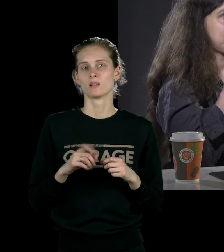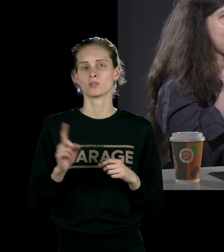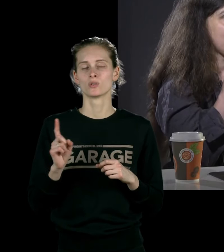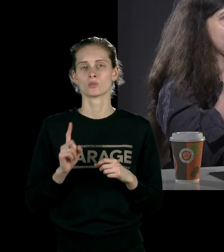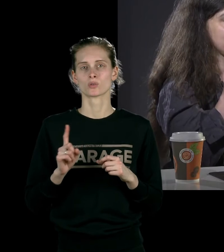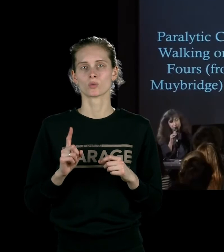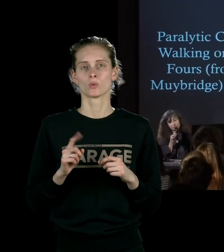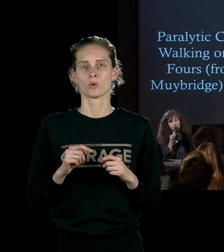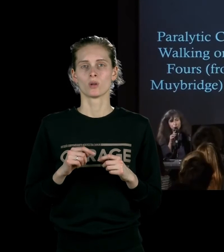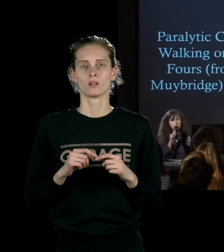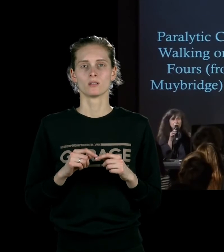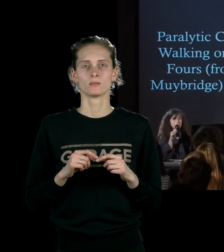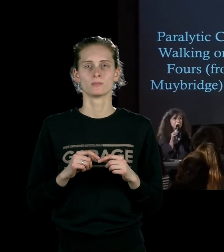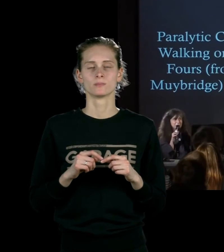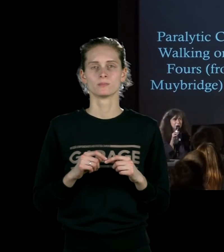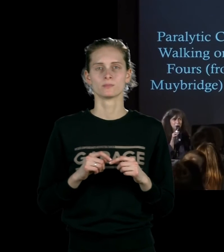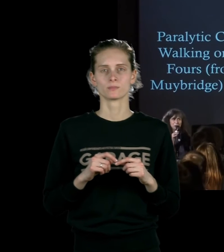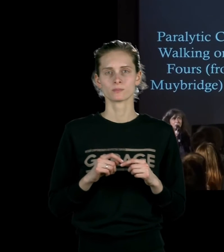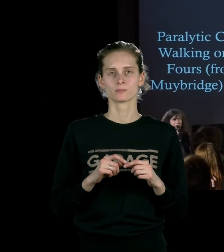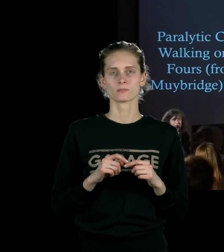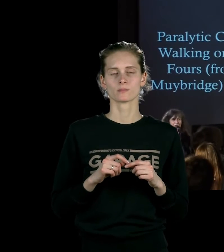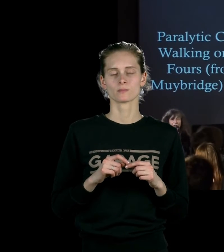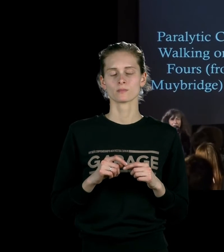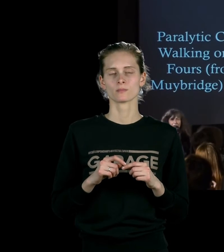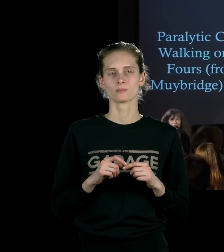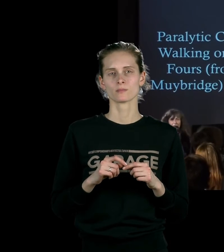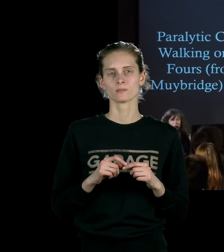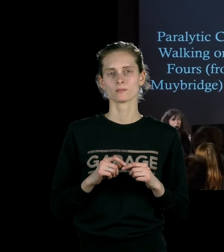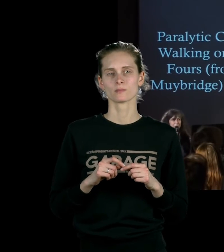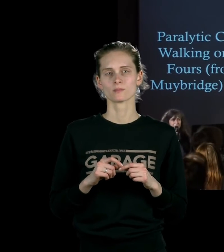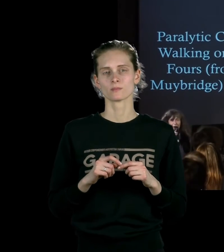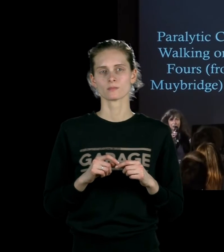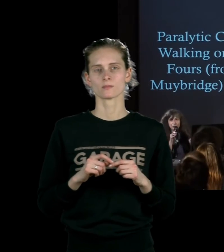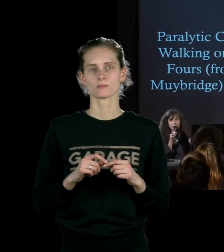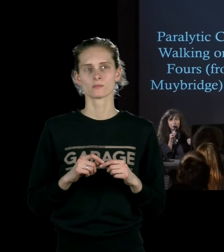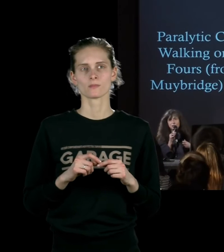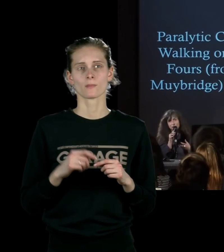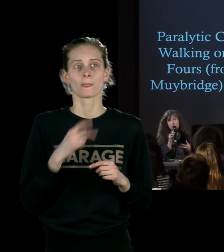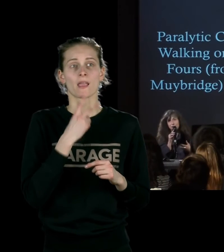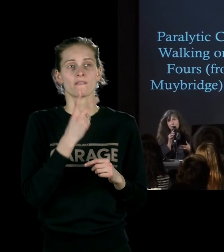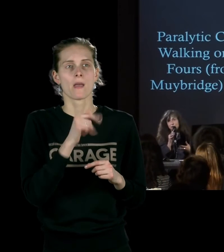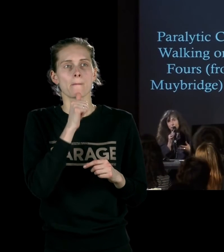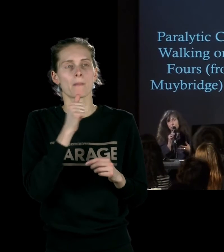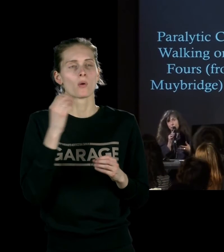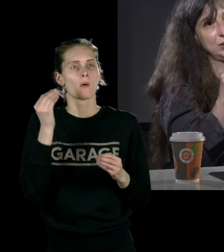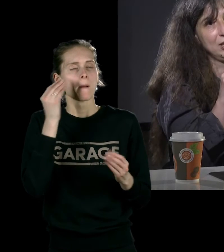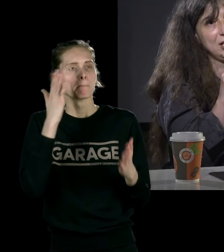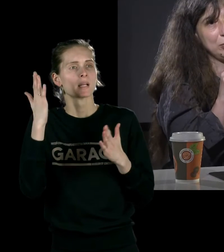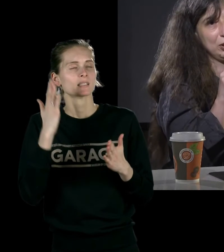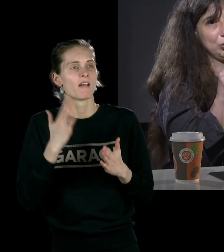представить некую абстрактную духовность и жизнь человеческого духа без человеческого тела считал